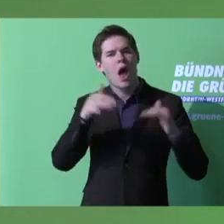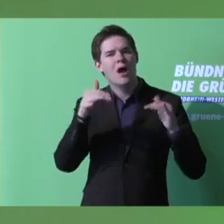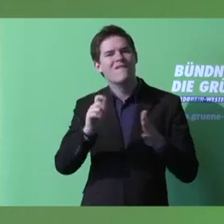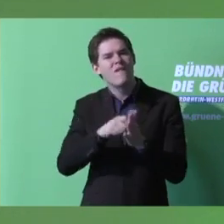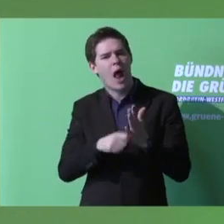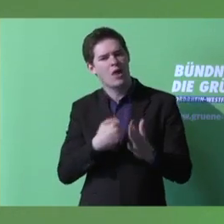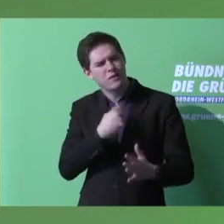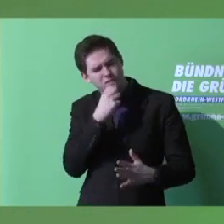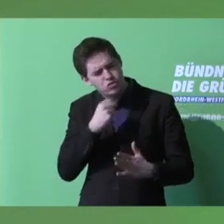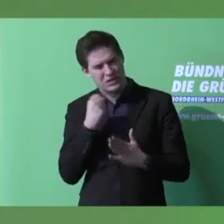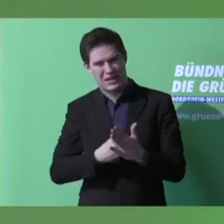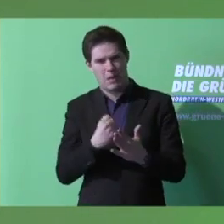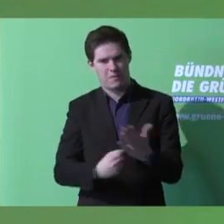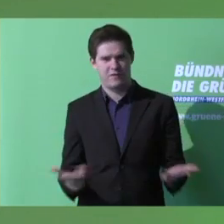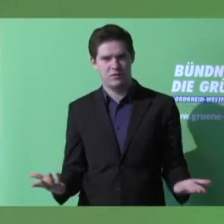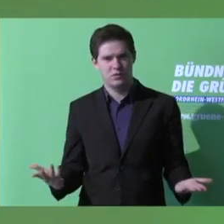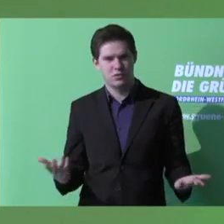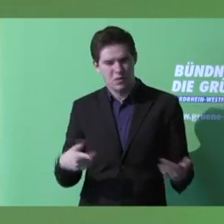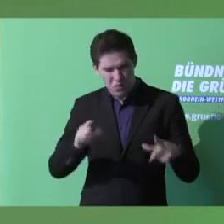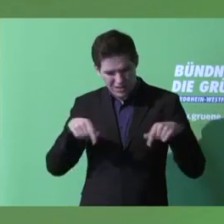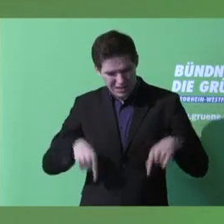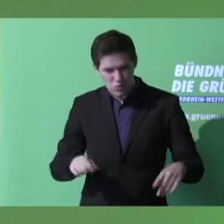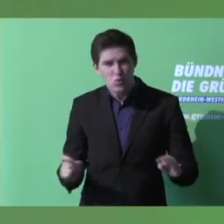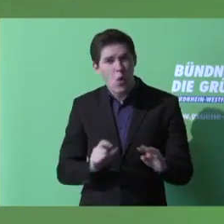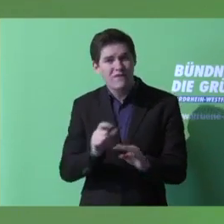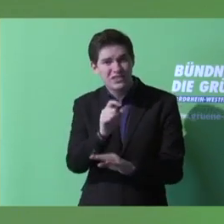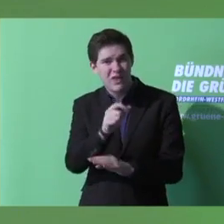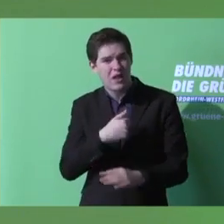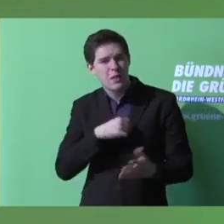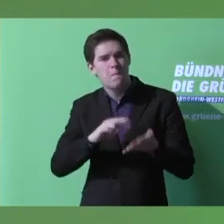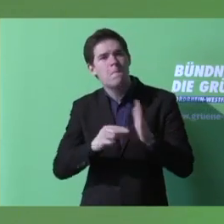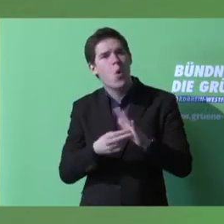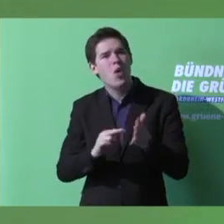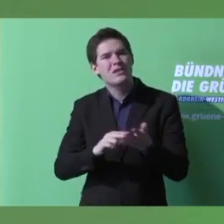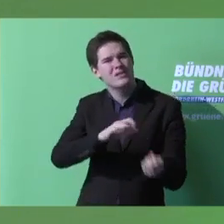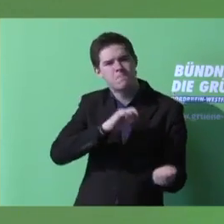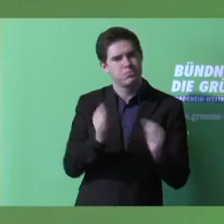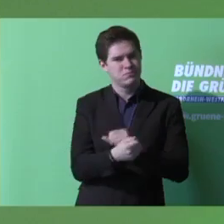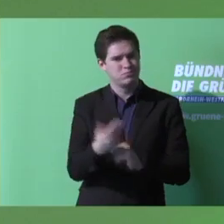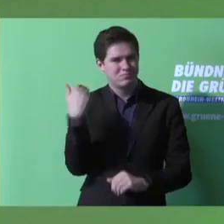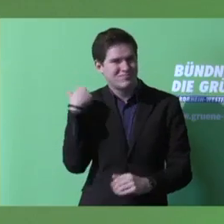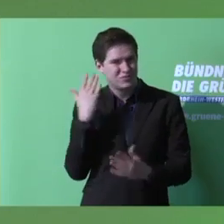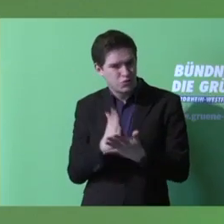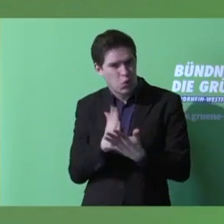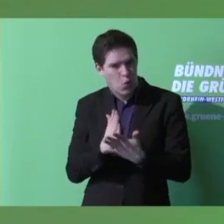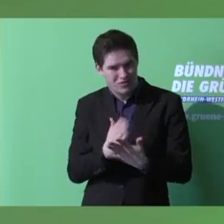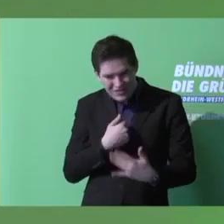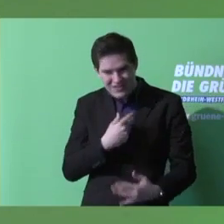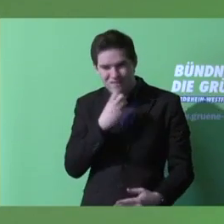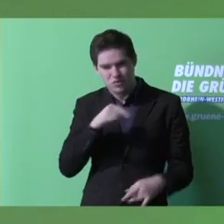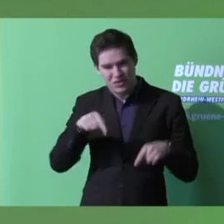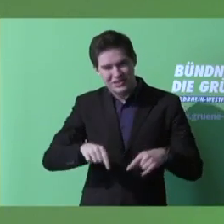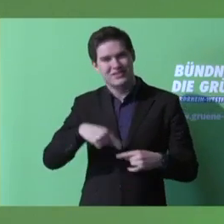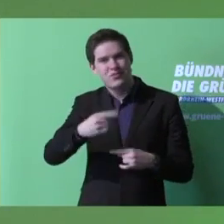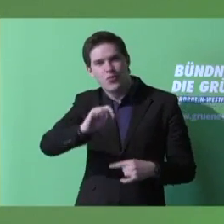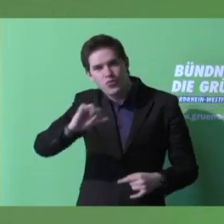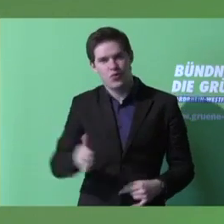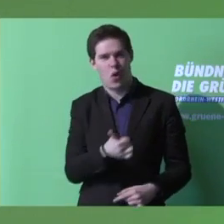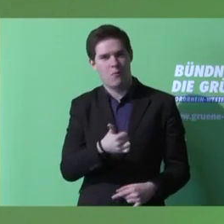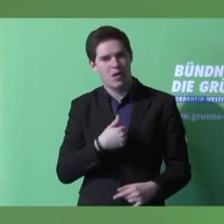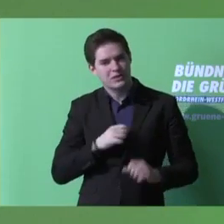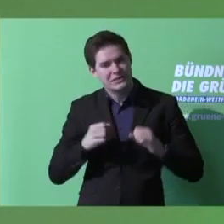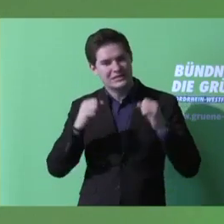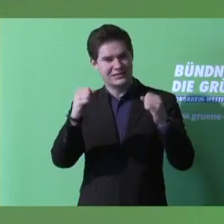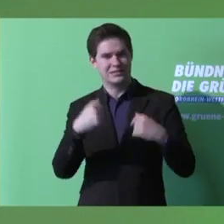demselben Schwung, mit dem wir hier in Nordrhein-Westfalen für einen Politikwechsel gekämpft haben, lasst uns genauso erfolgreich und engagiert für den